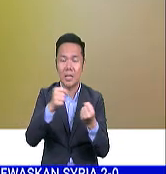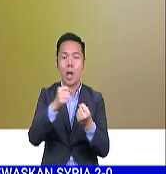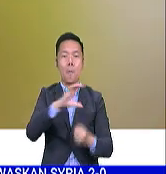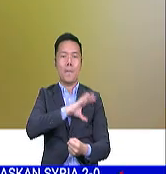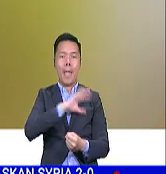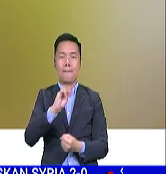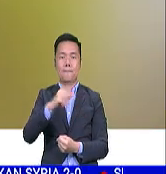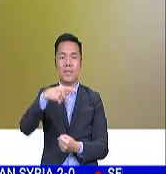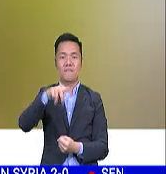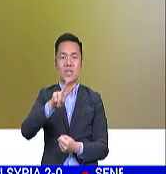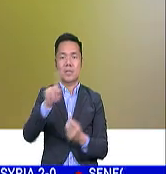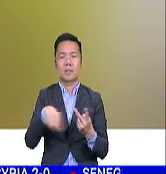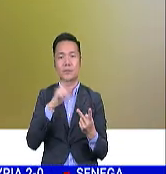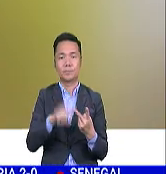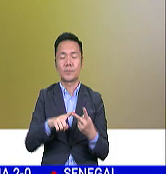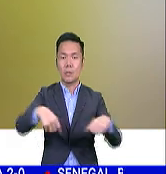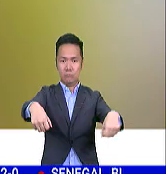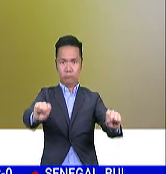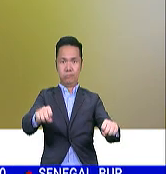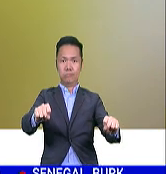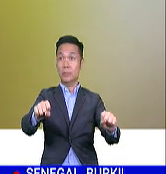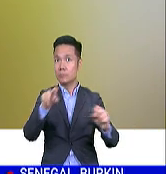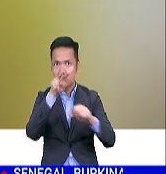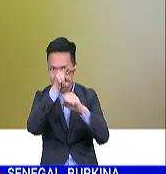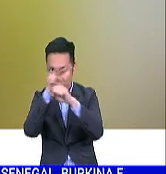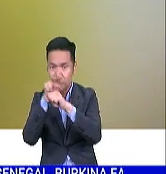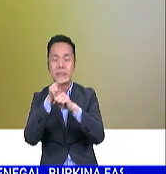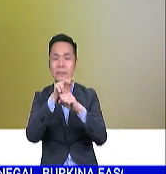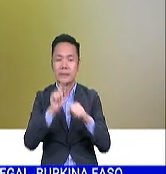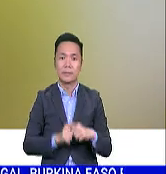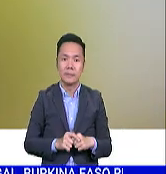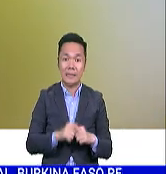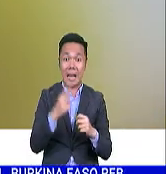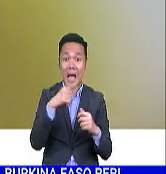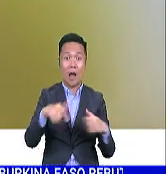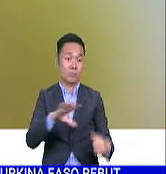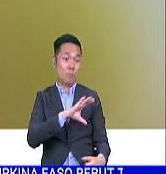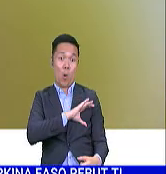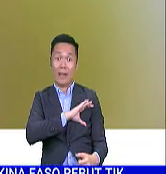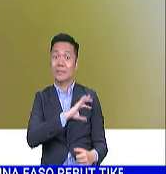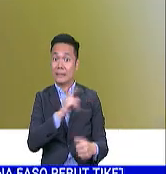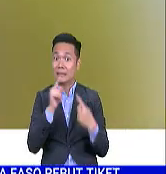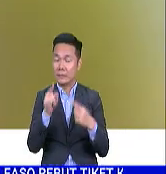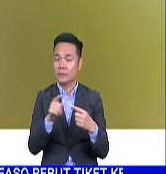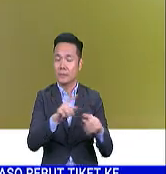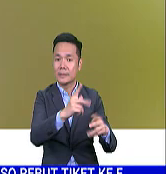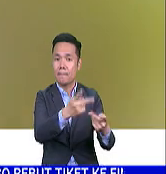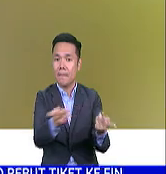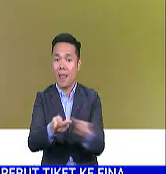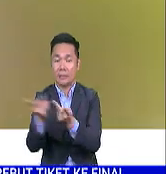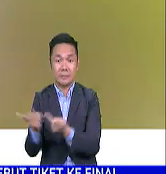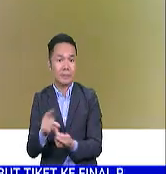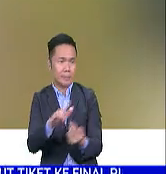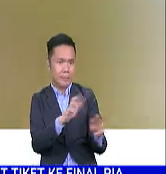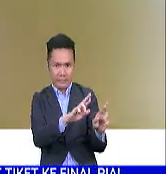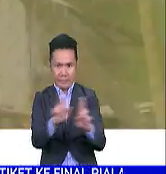polis MPV dan unit rondaan bermotosikal di lokasi-lokasi terjejas. Malah anggota di balai juga ditugaskan di lokasi berkenaan dari